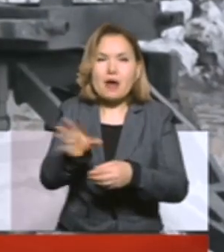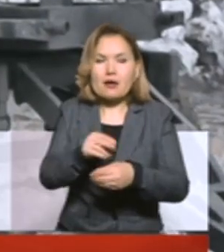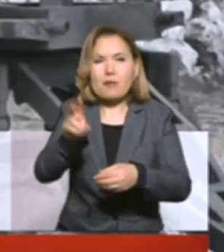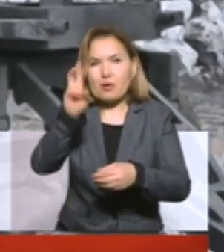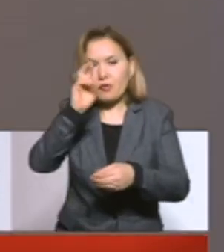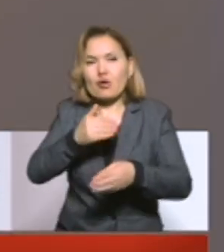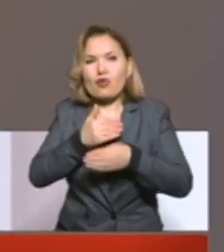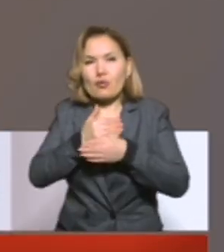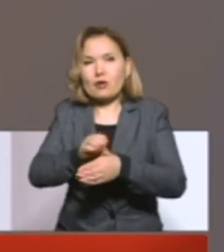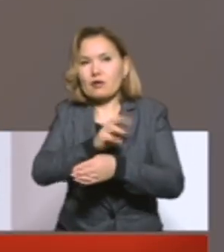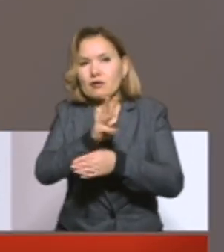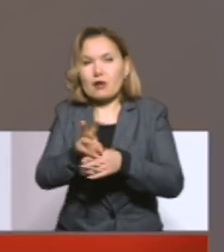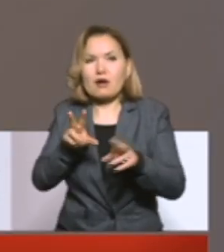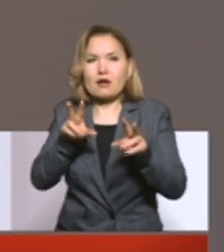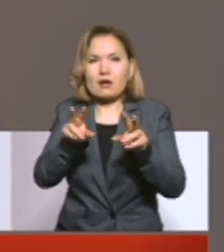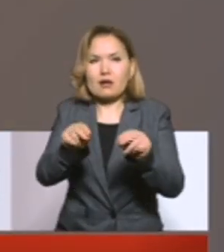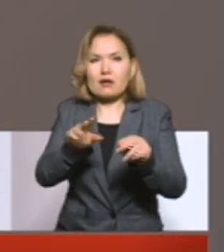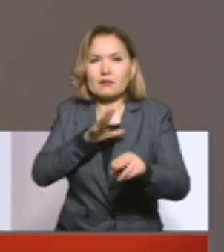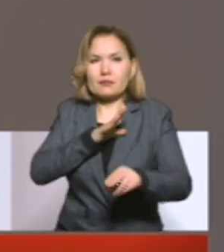көмек көрсетіледі.